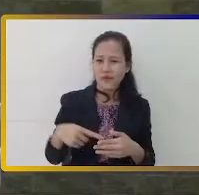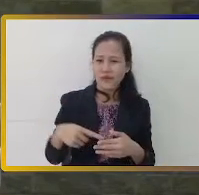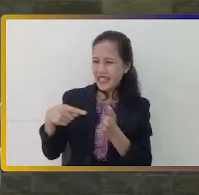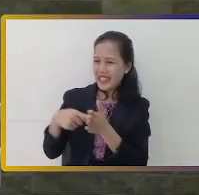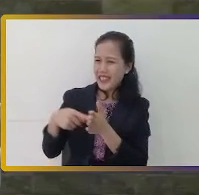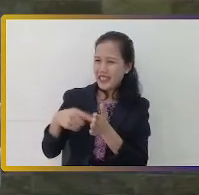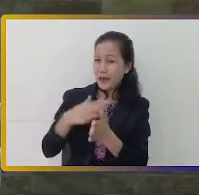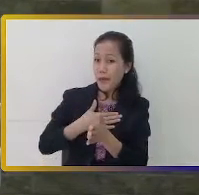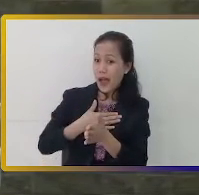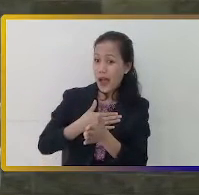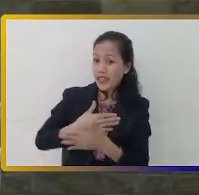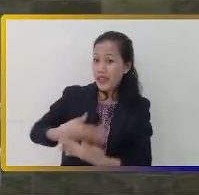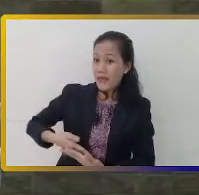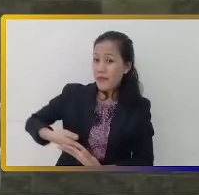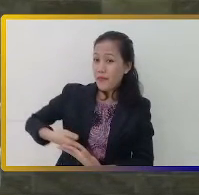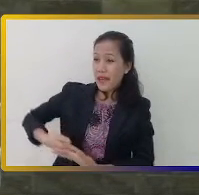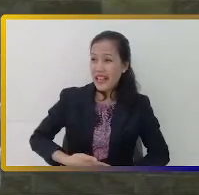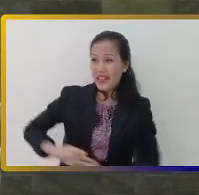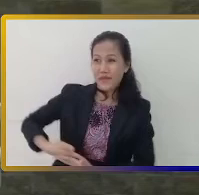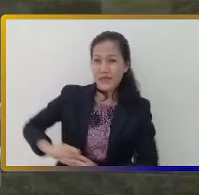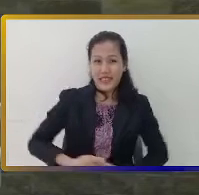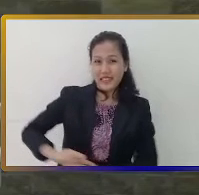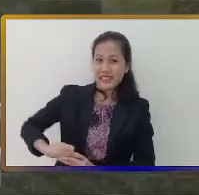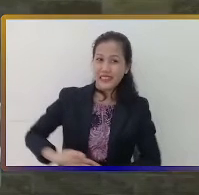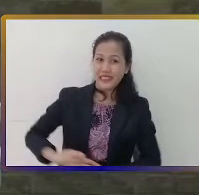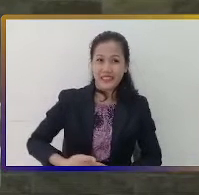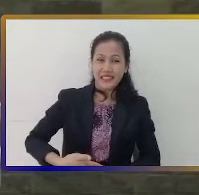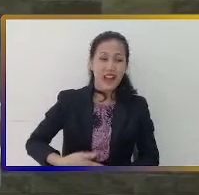is our kid.